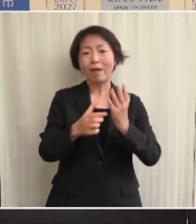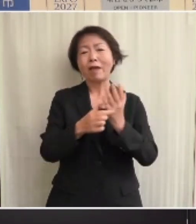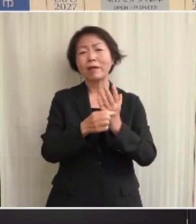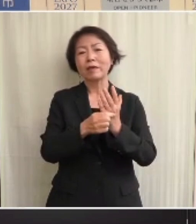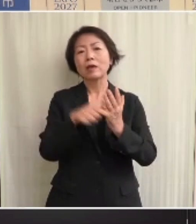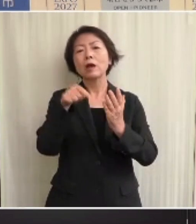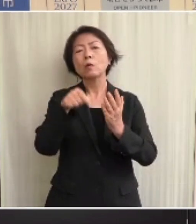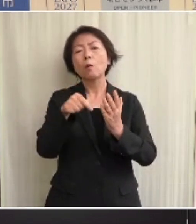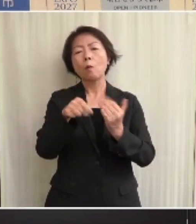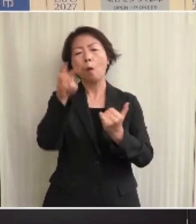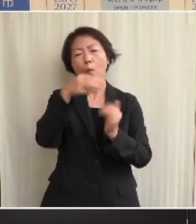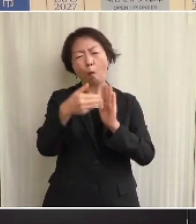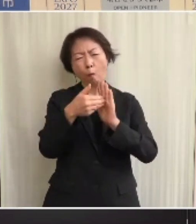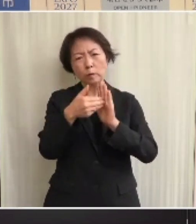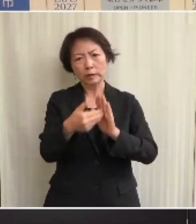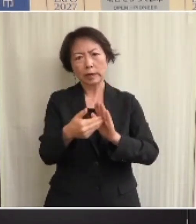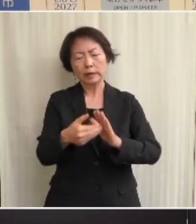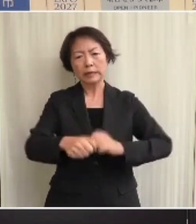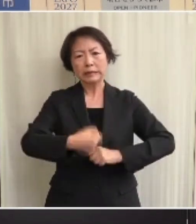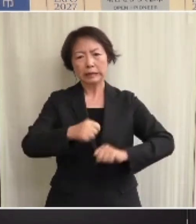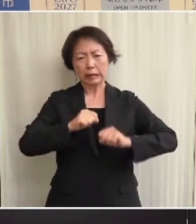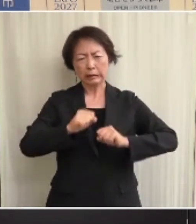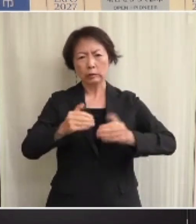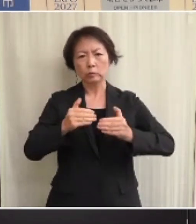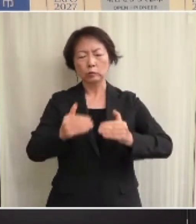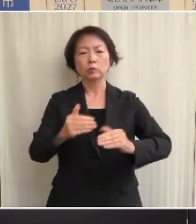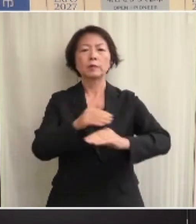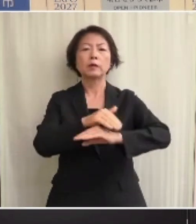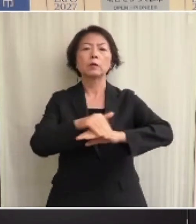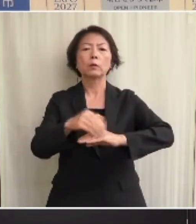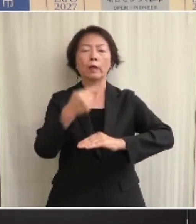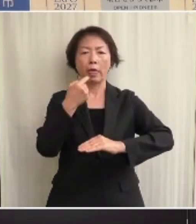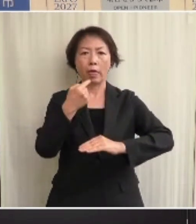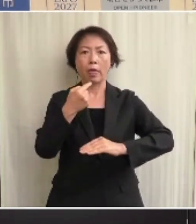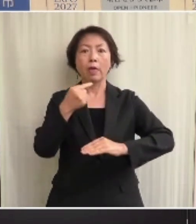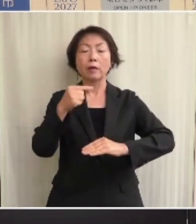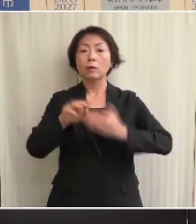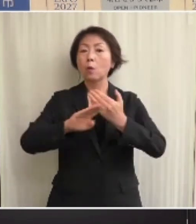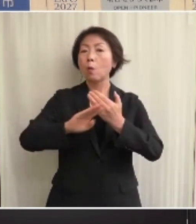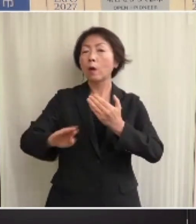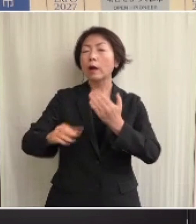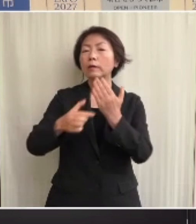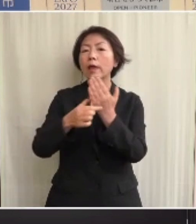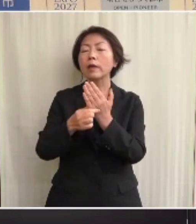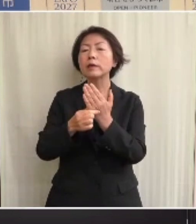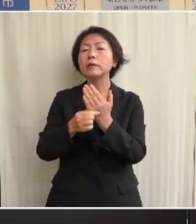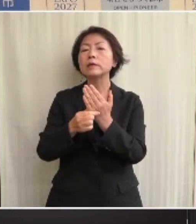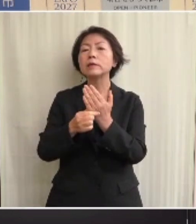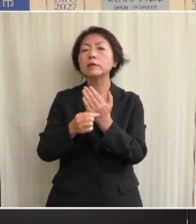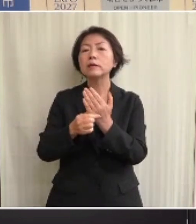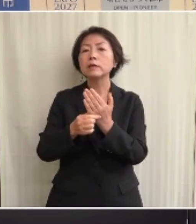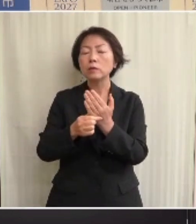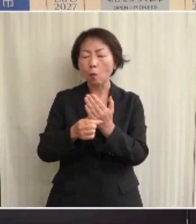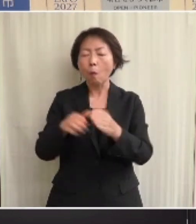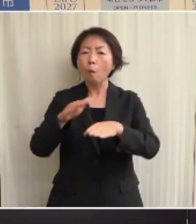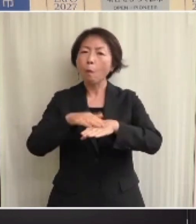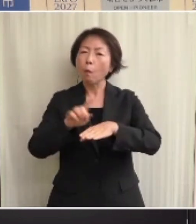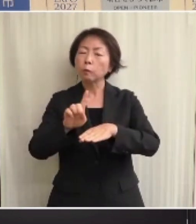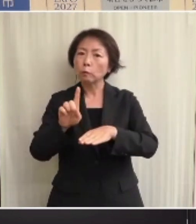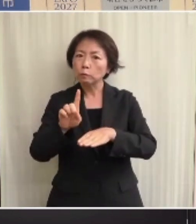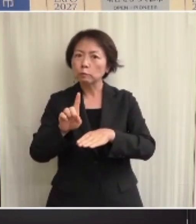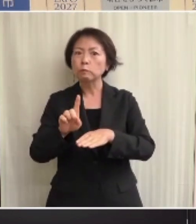まずしっかりと、取り組んでいく所存です。で合わせて、その他の駅への展開につきましては